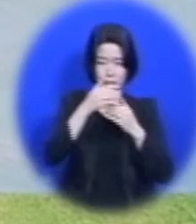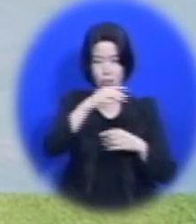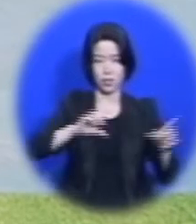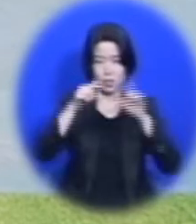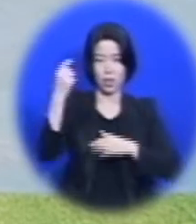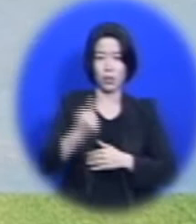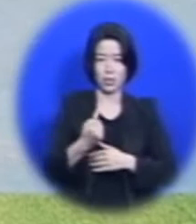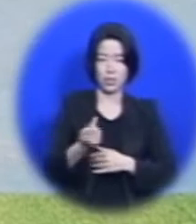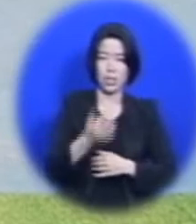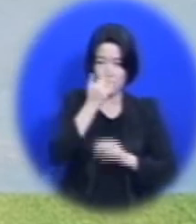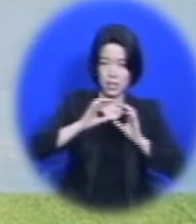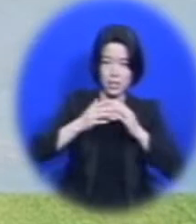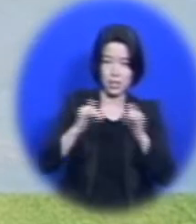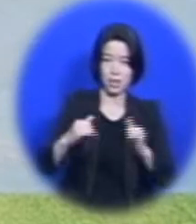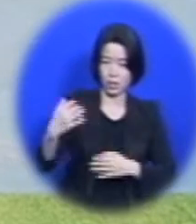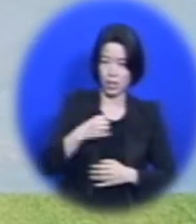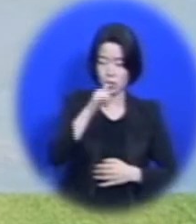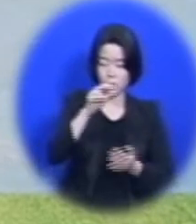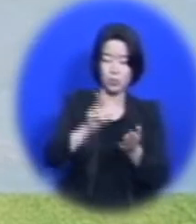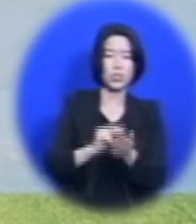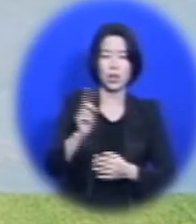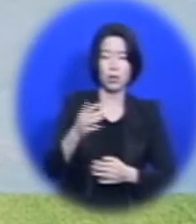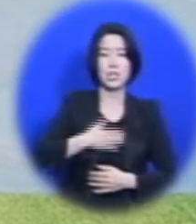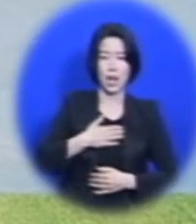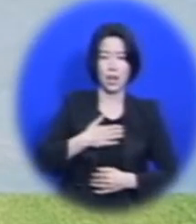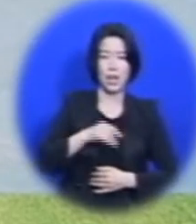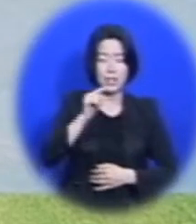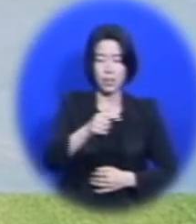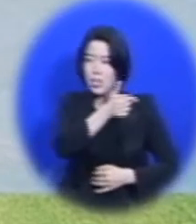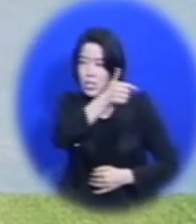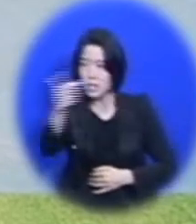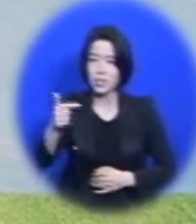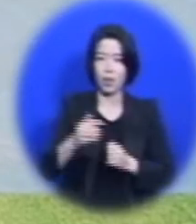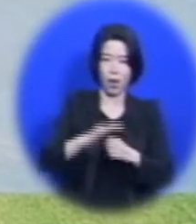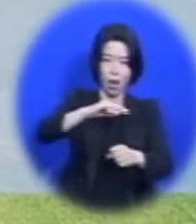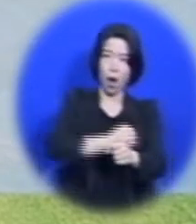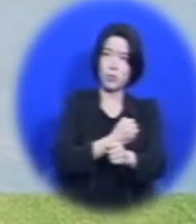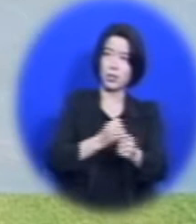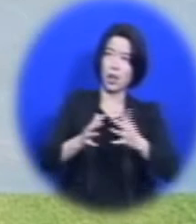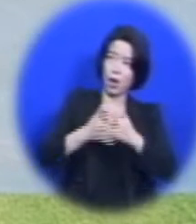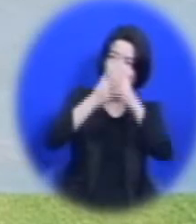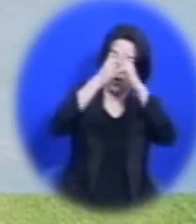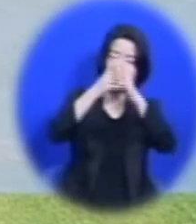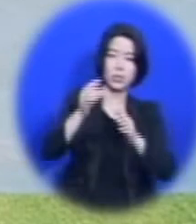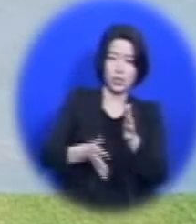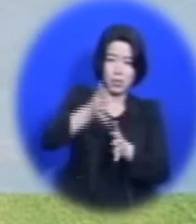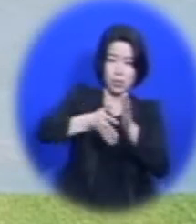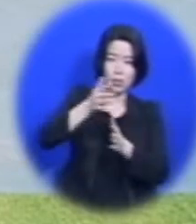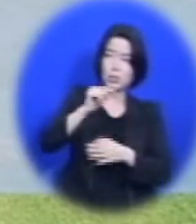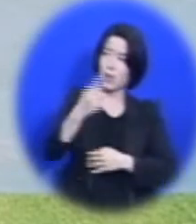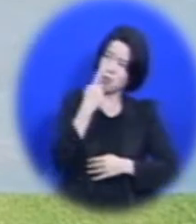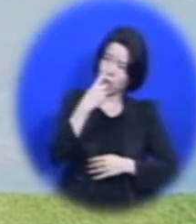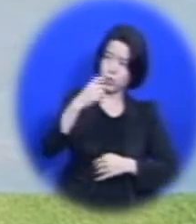하나님께서 이스라엘 백성들이 가지고 있는 문제가 뭔지를 보셨어요. 그것은 큰 거, 엄청난 건물은 그것은 멋있는